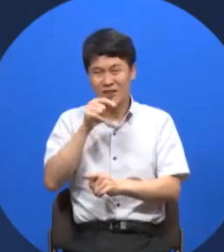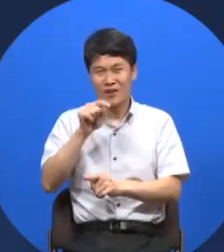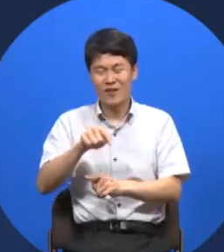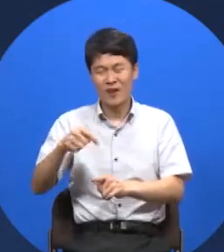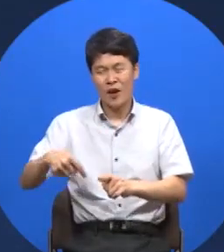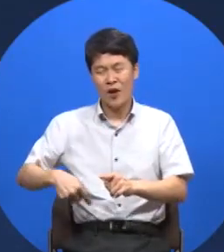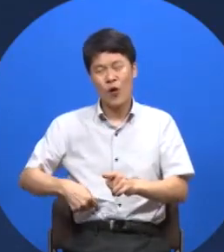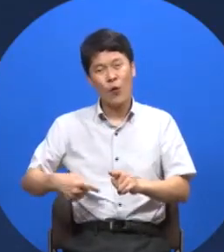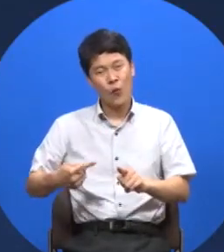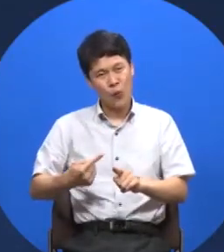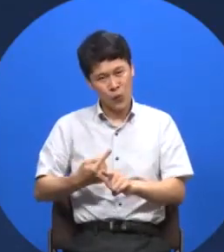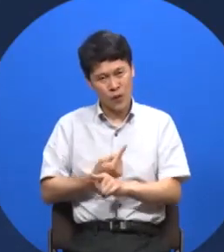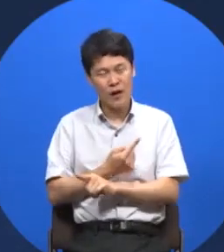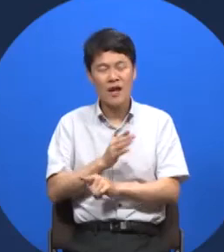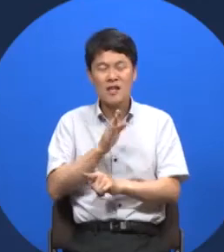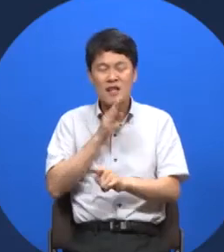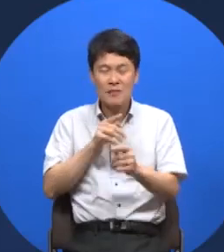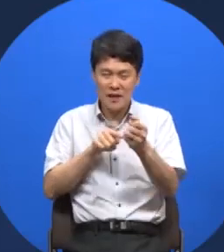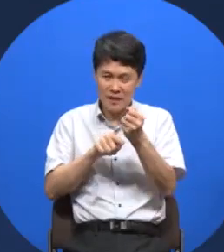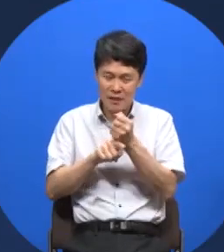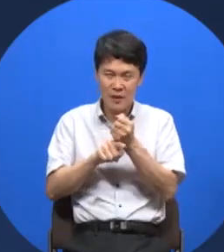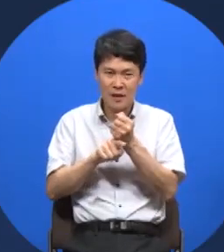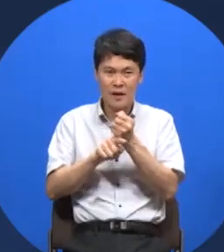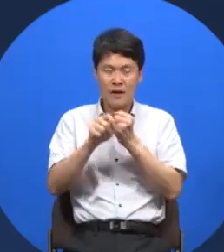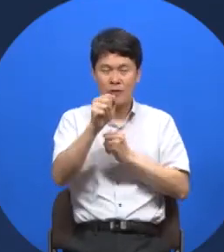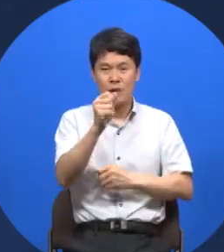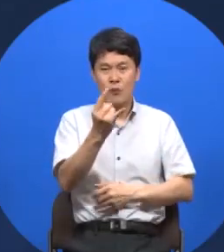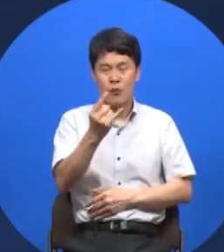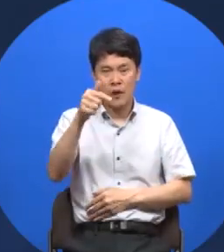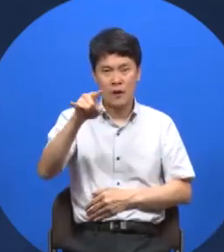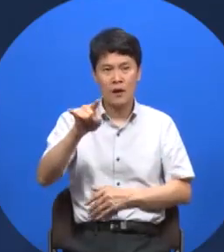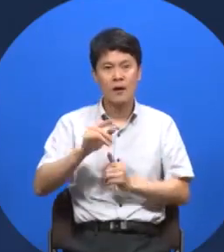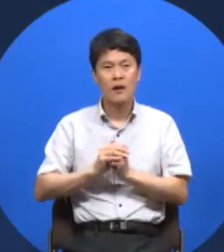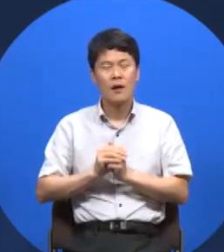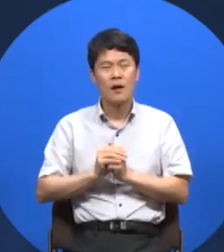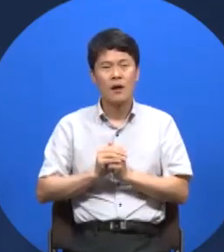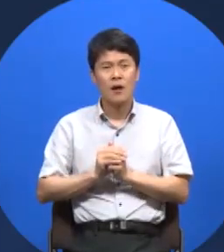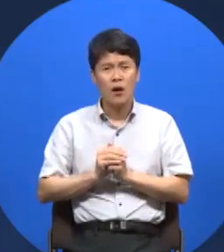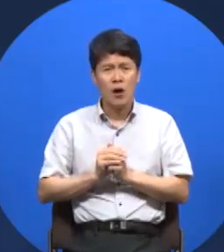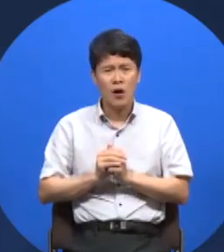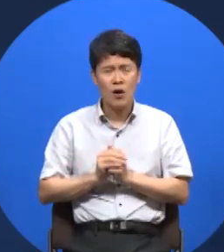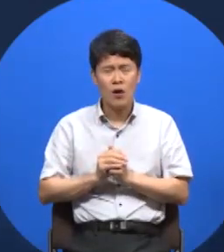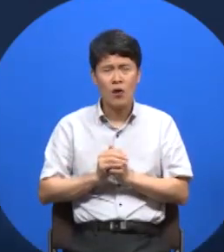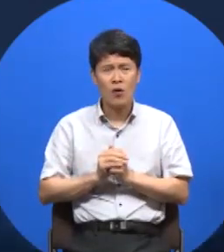참된 의미가 아니겠습니까? 회개한다, 원어의 히라보의 회개한다는 말은